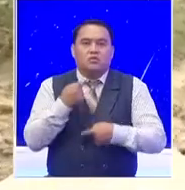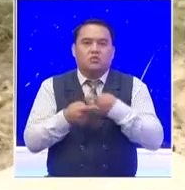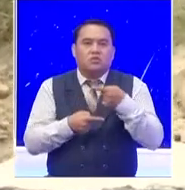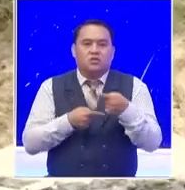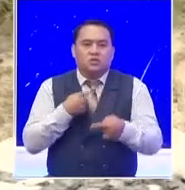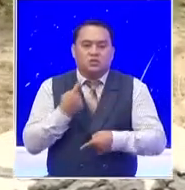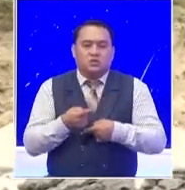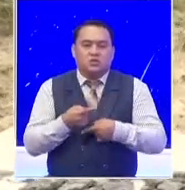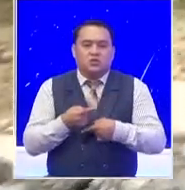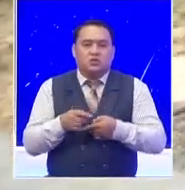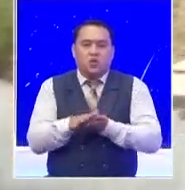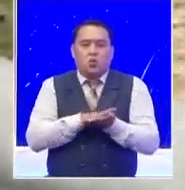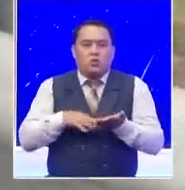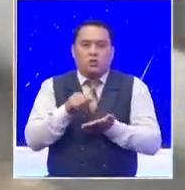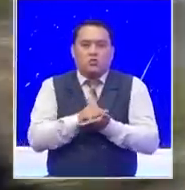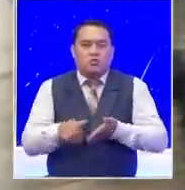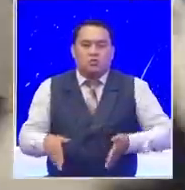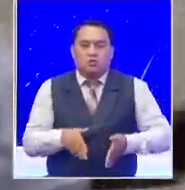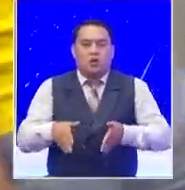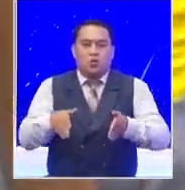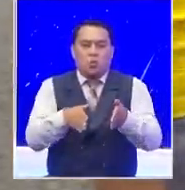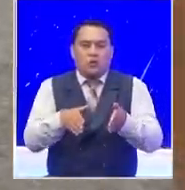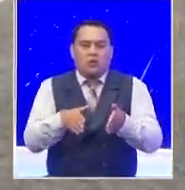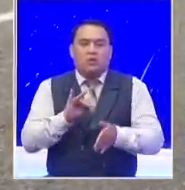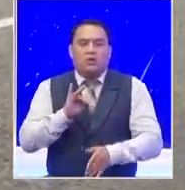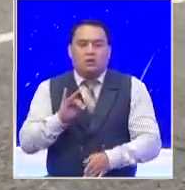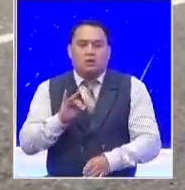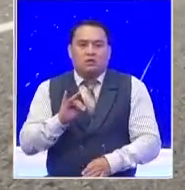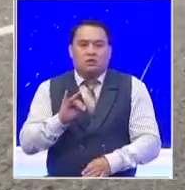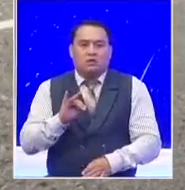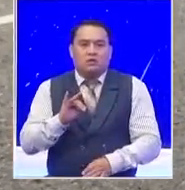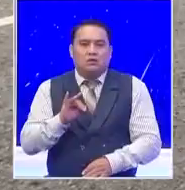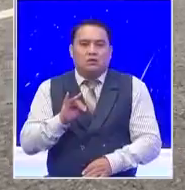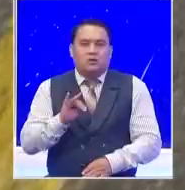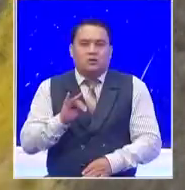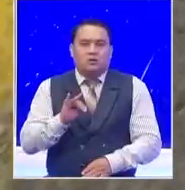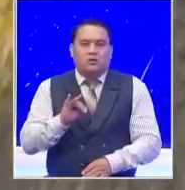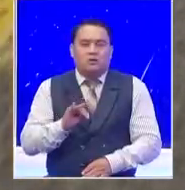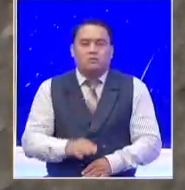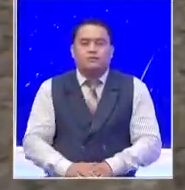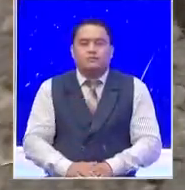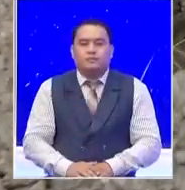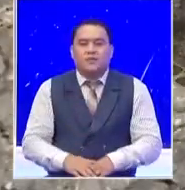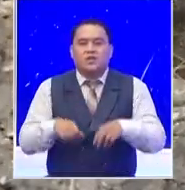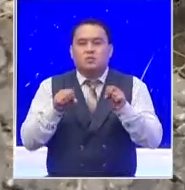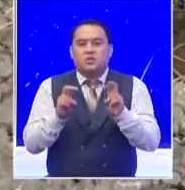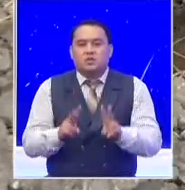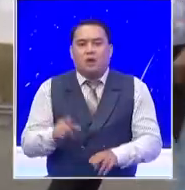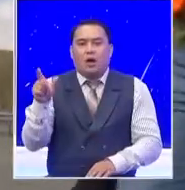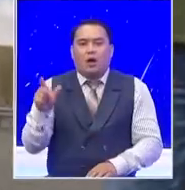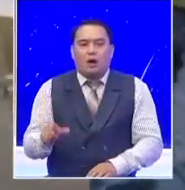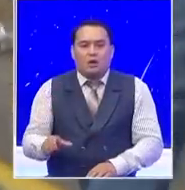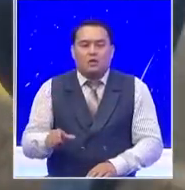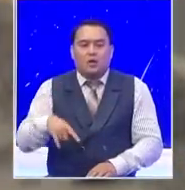телескопические лотки размытые, а также то же самое промойны. Как утверждают представители областного